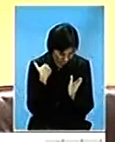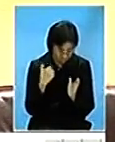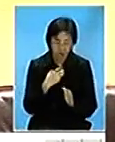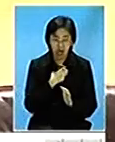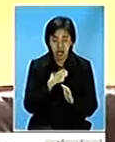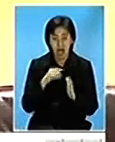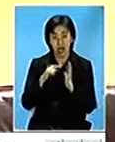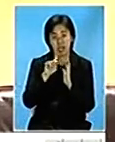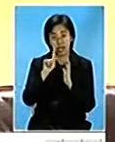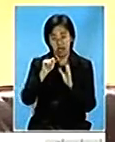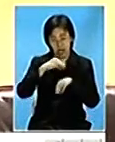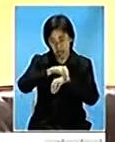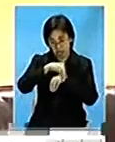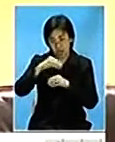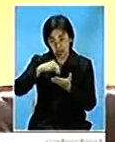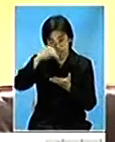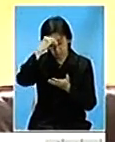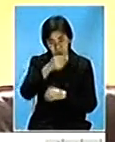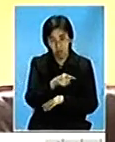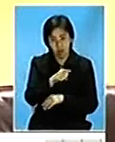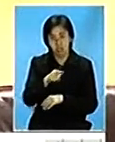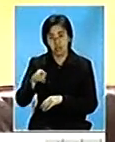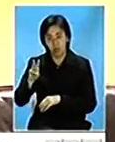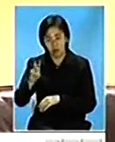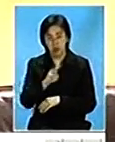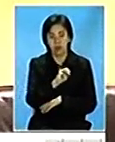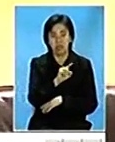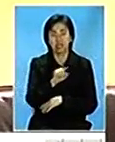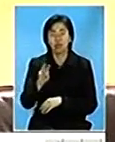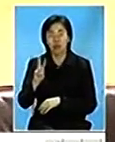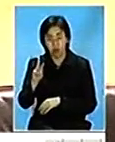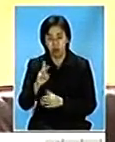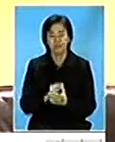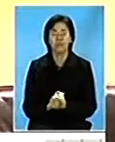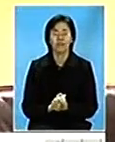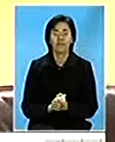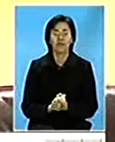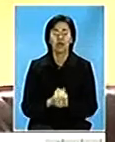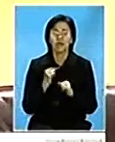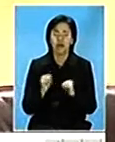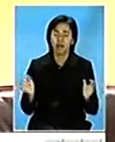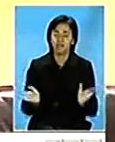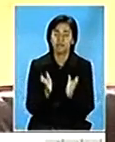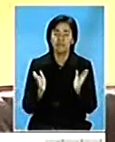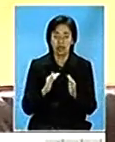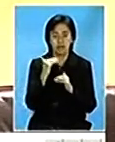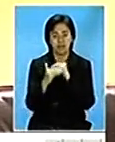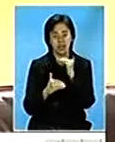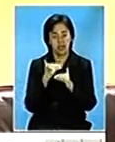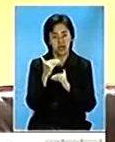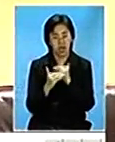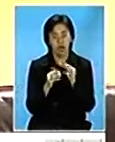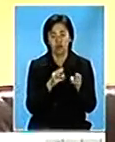การศึกษาของประถมมัธยมนะครับในการเพิ่มศักยภาพพัฒนาเทคนิคอย่